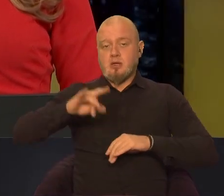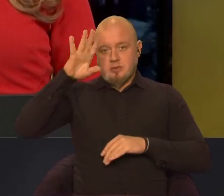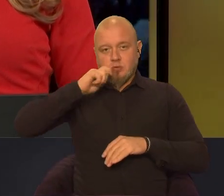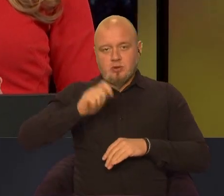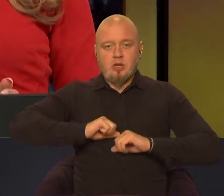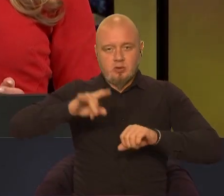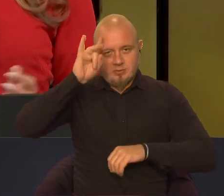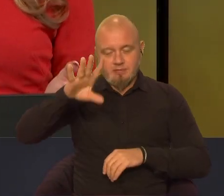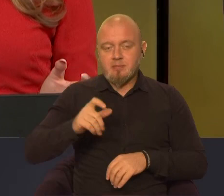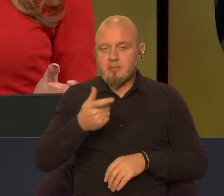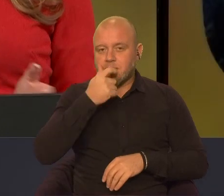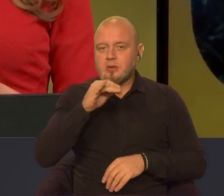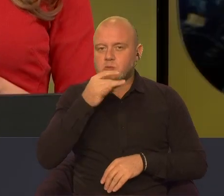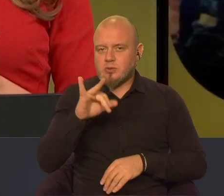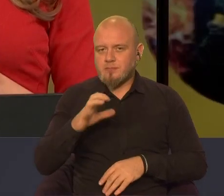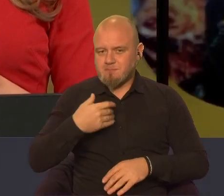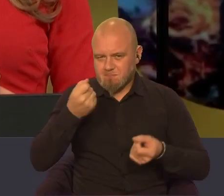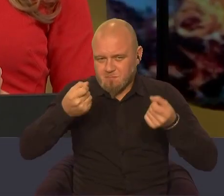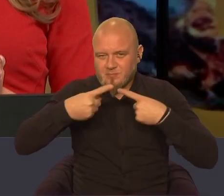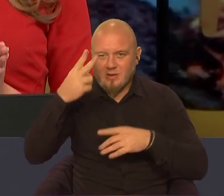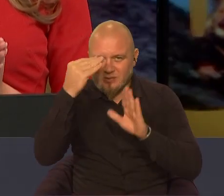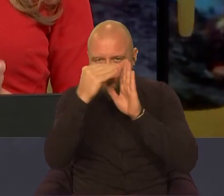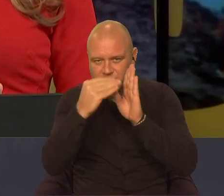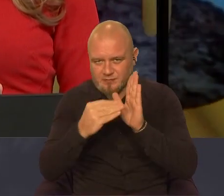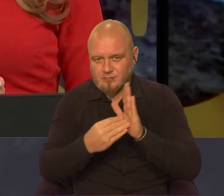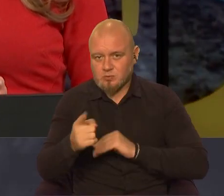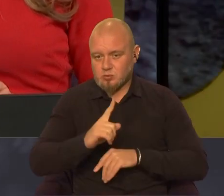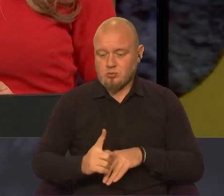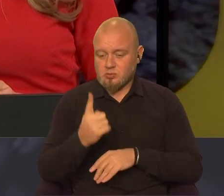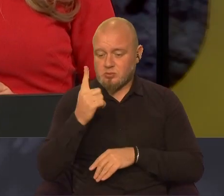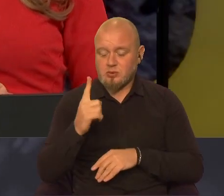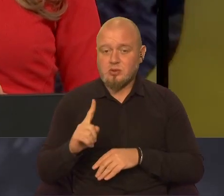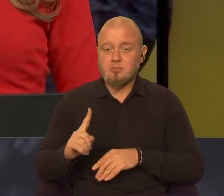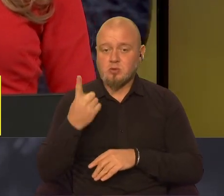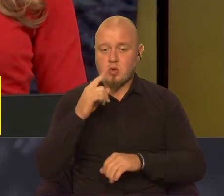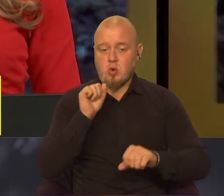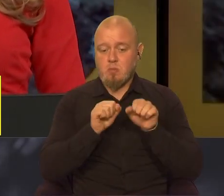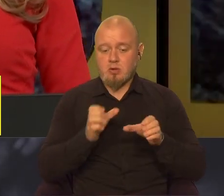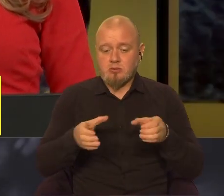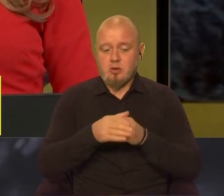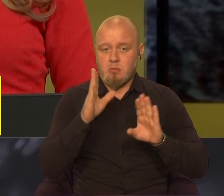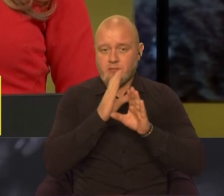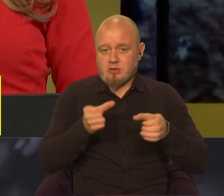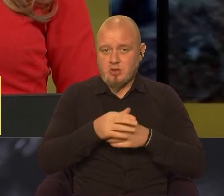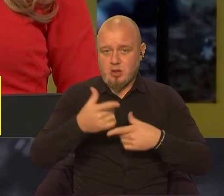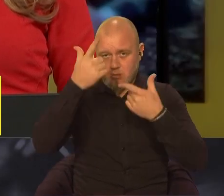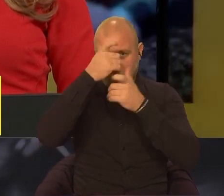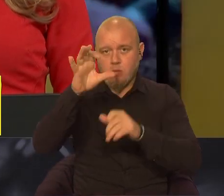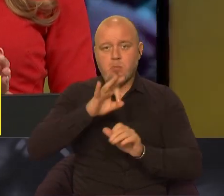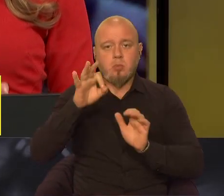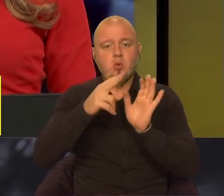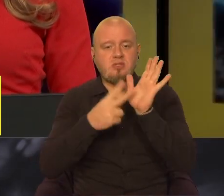хотіла уточнити цифри. Тому що спершу командування повітряних сил повідомило про 70 випущених